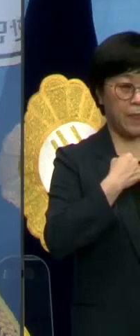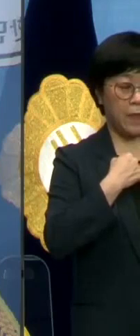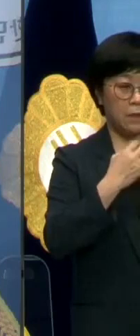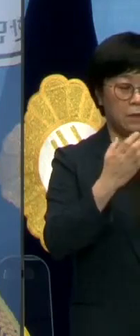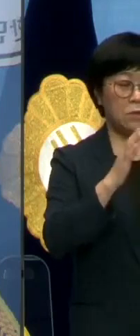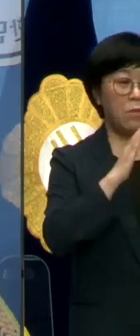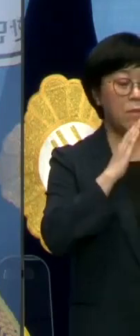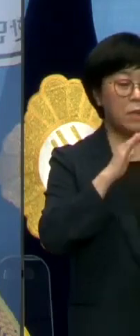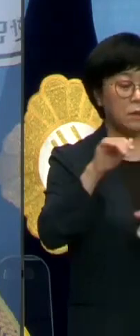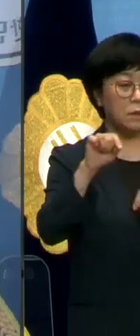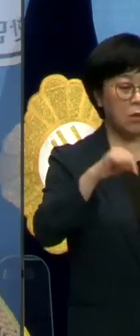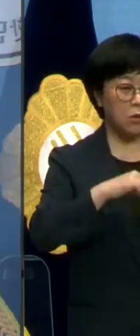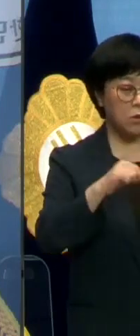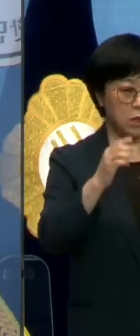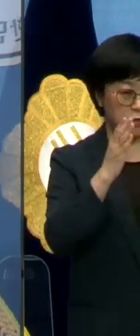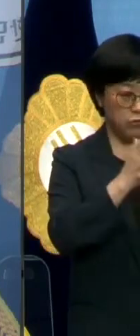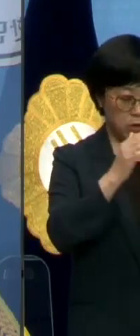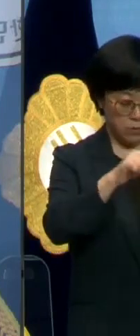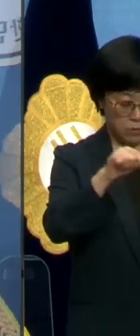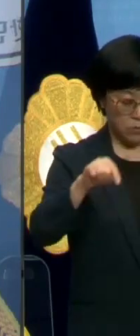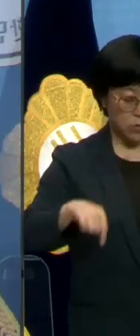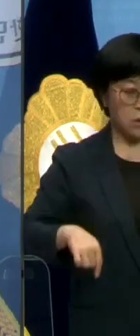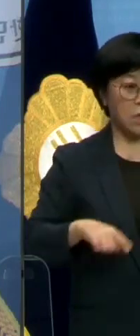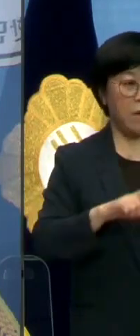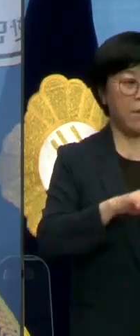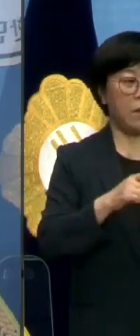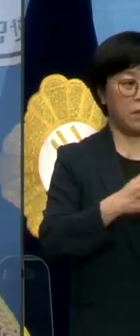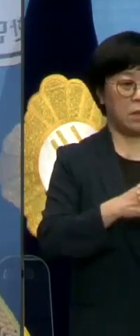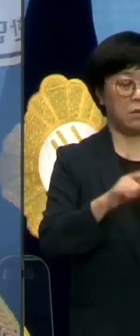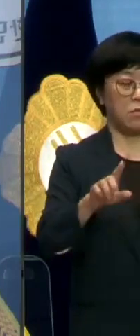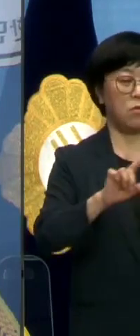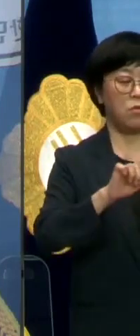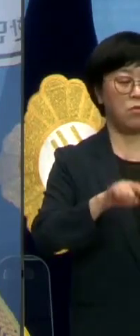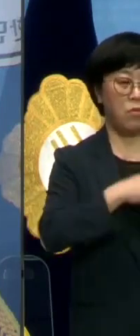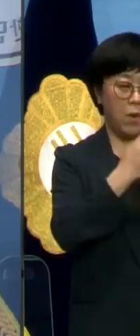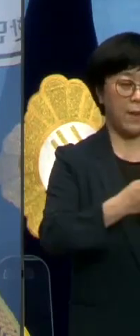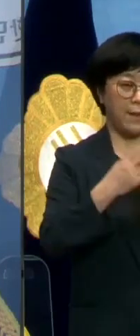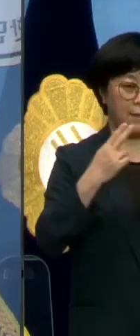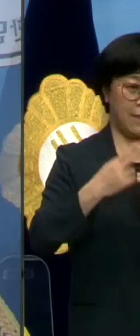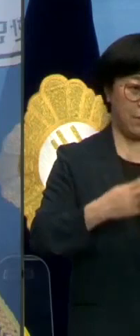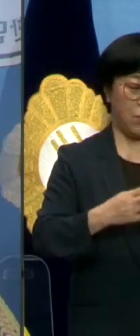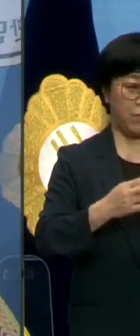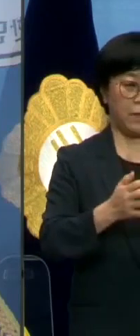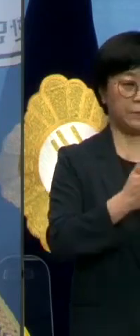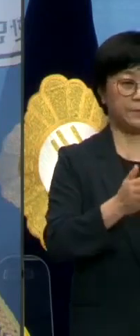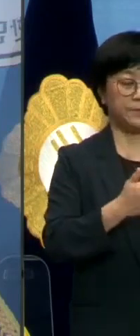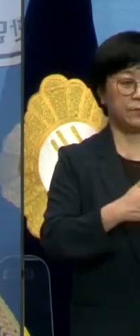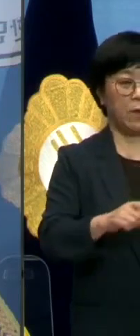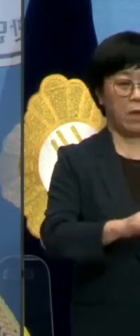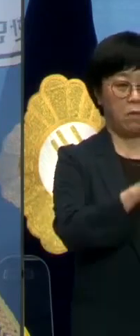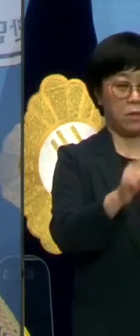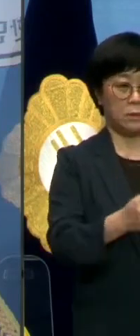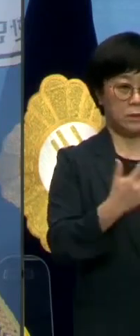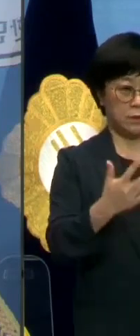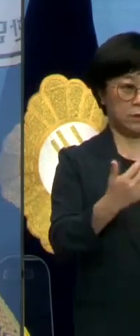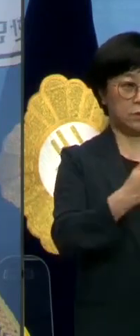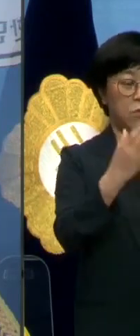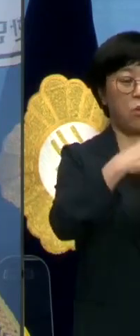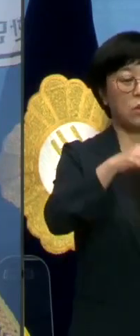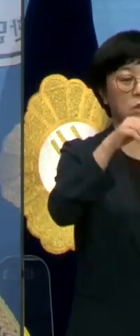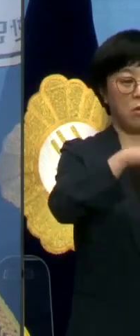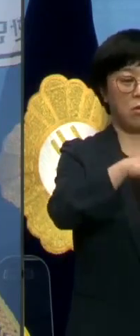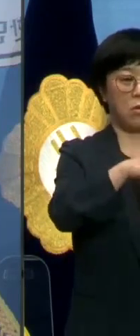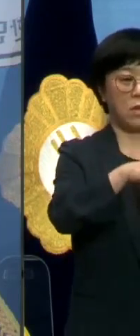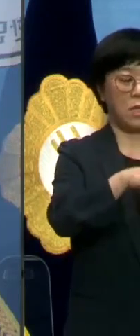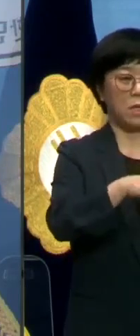신성한 정치 중립 의무를 벌인 직권 남용에 해당된다. 4월 7일은